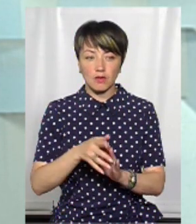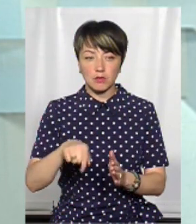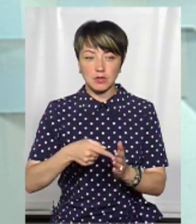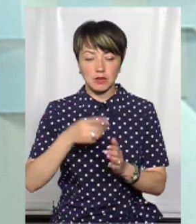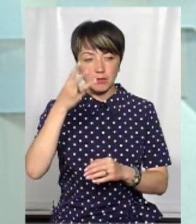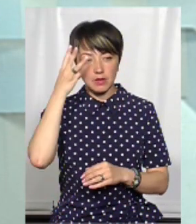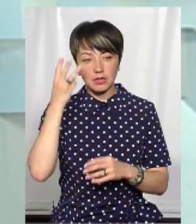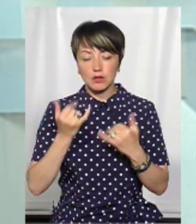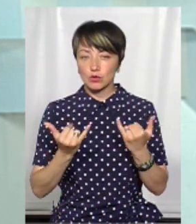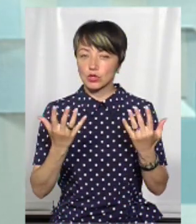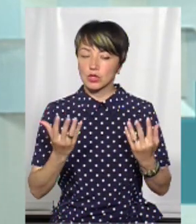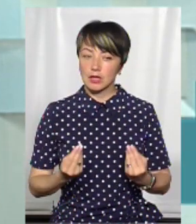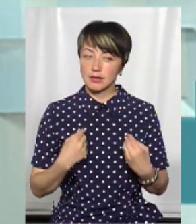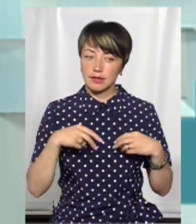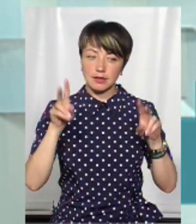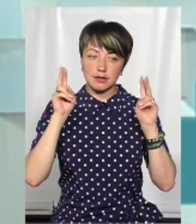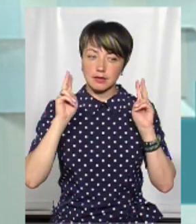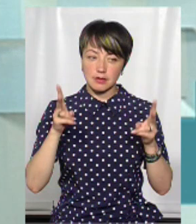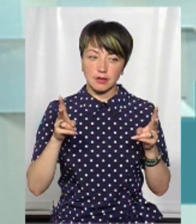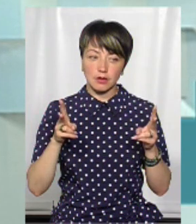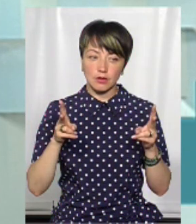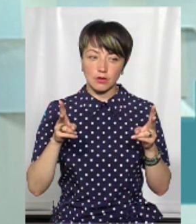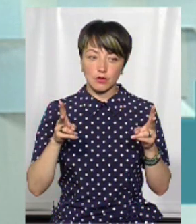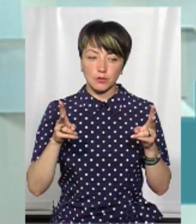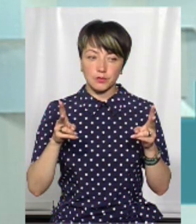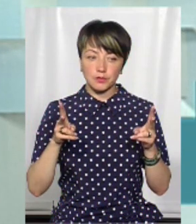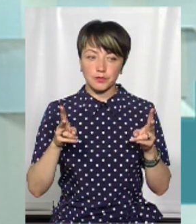Хмельницька. Ну, на сьогоднішній день я не знаю,